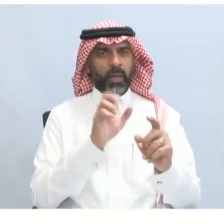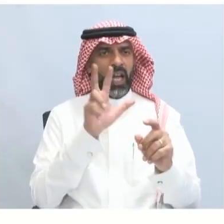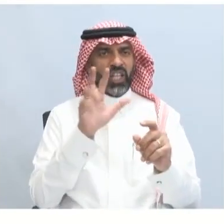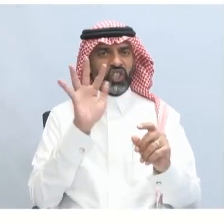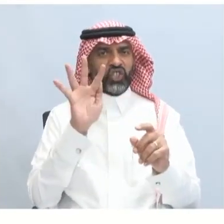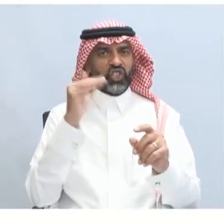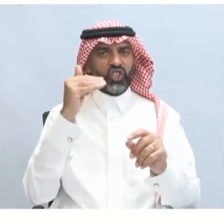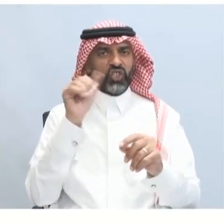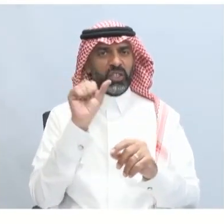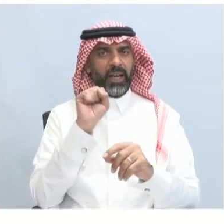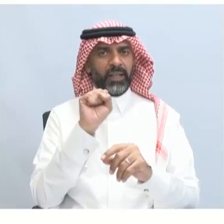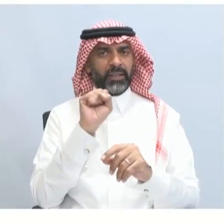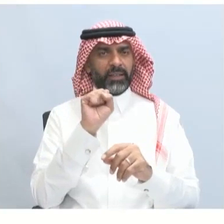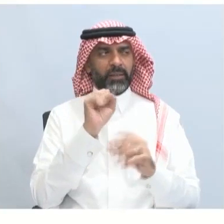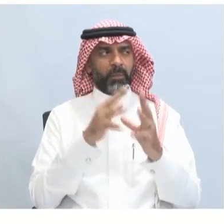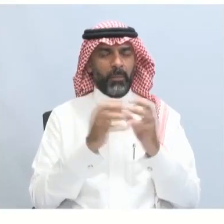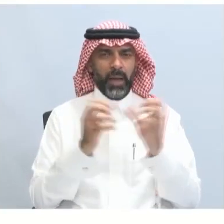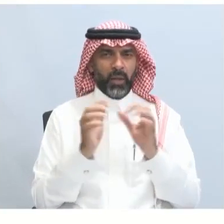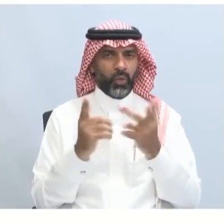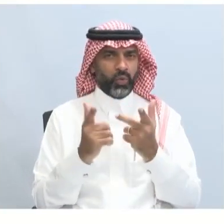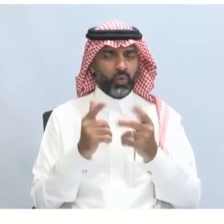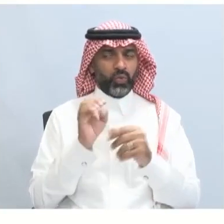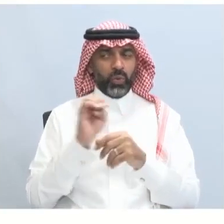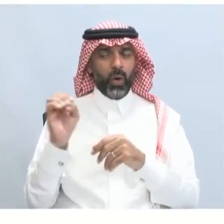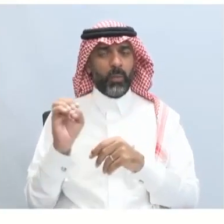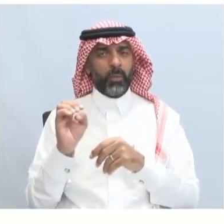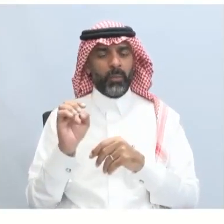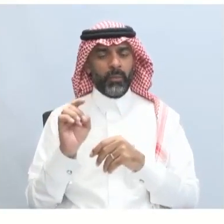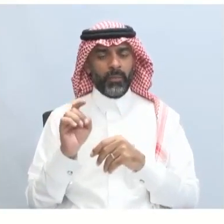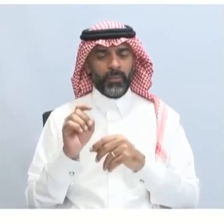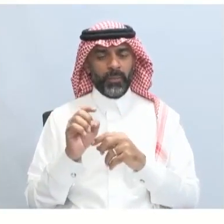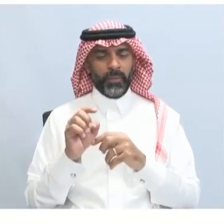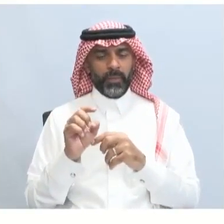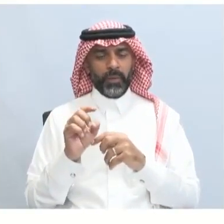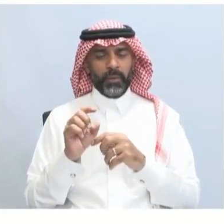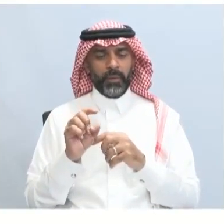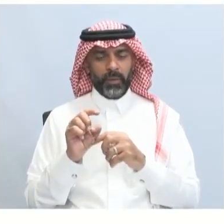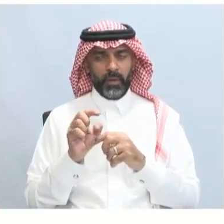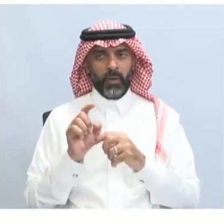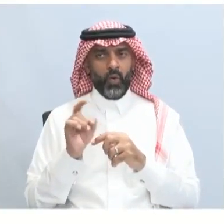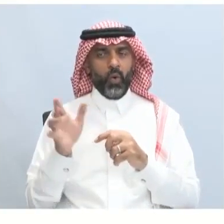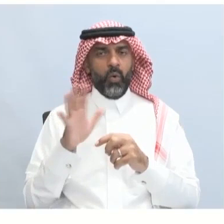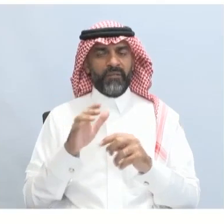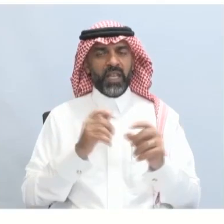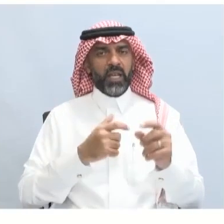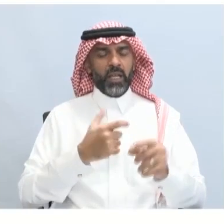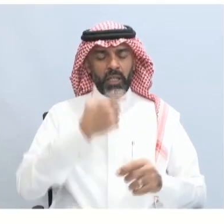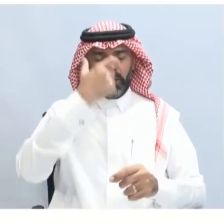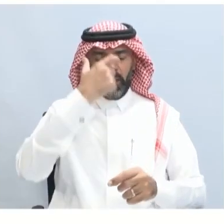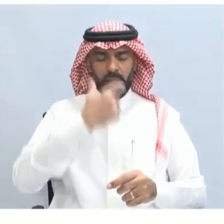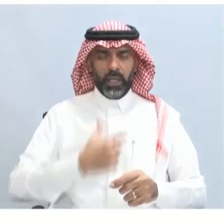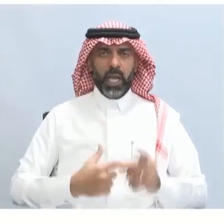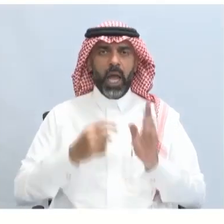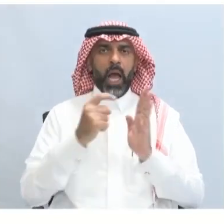ما الجواب احسنتم الجواب بان نقول اذ يقصد به من يتمتع بالشخصيه